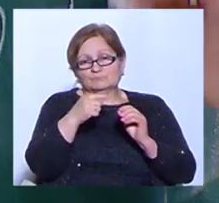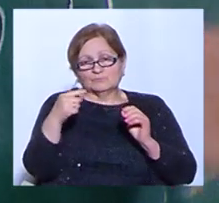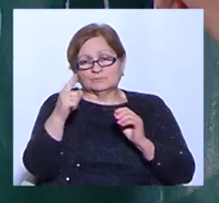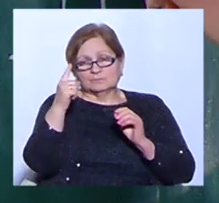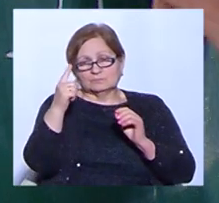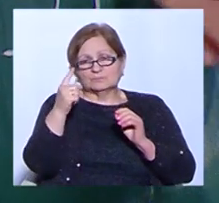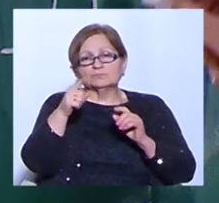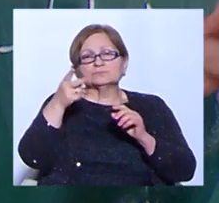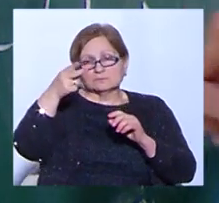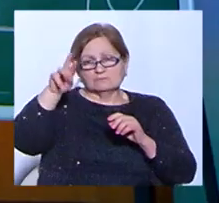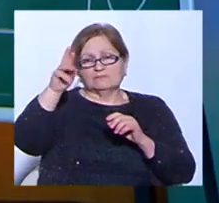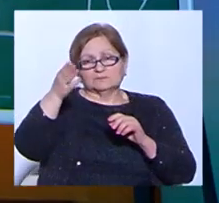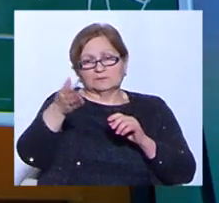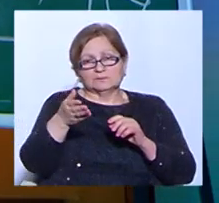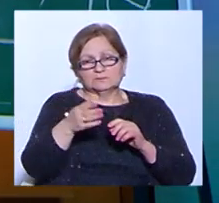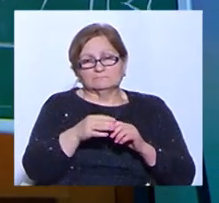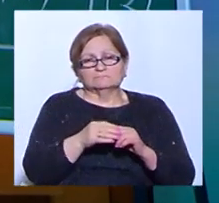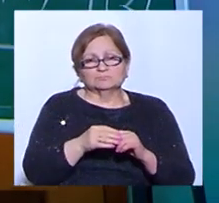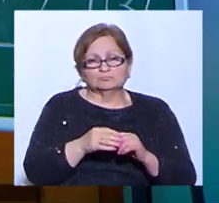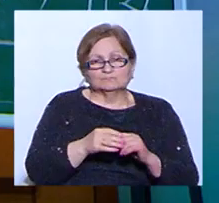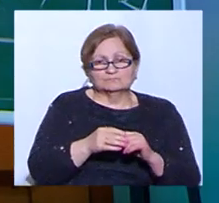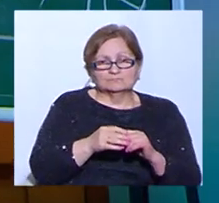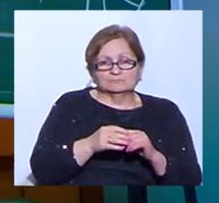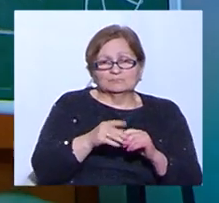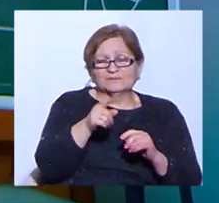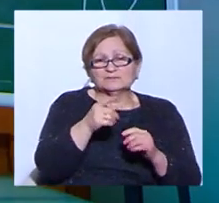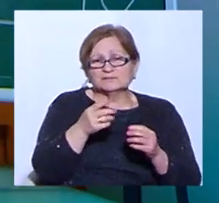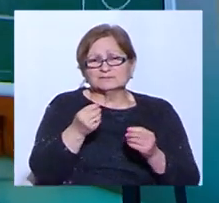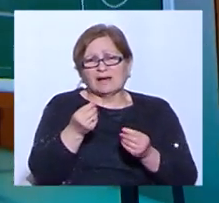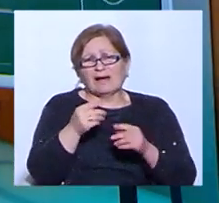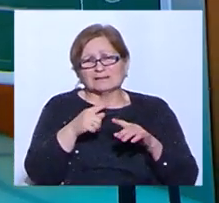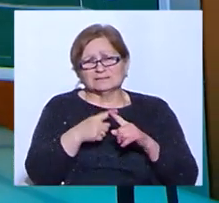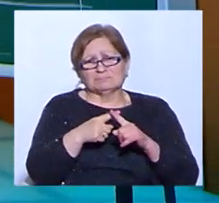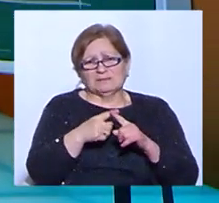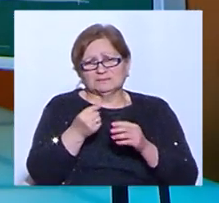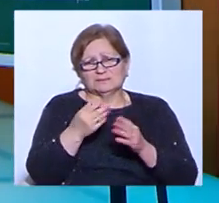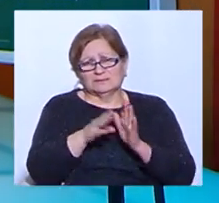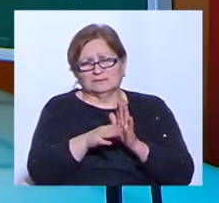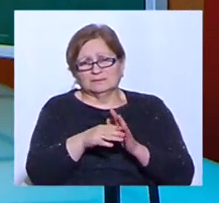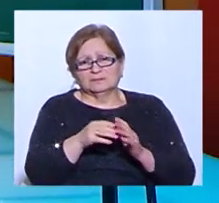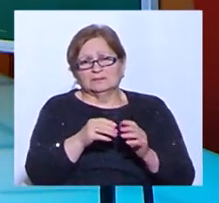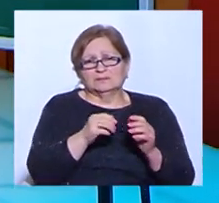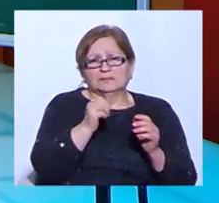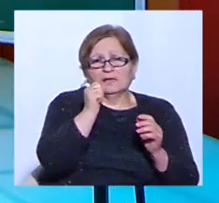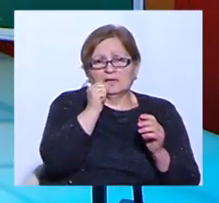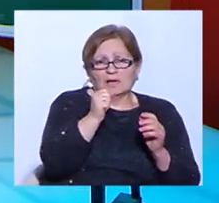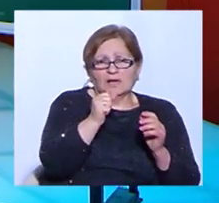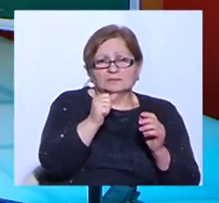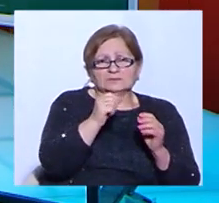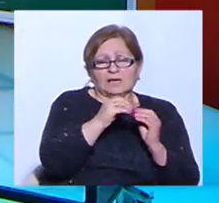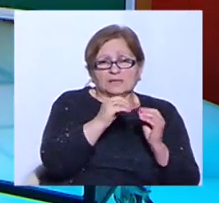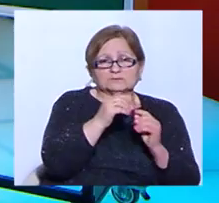1-ის კვადრატი. ეს უკვე არის ელემენტარული არითმეტიკა. თუ გამოვიანგარიშებთ 100, მიუმატოთ 90,